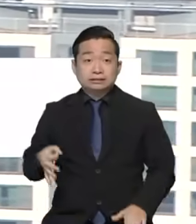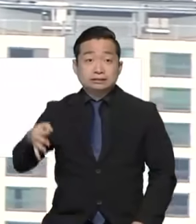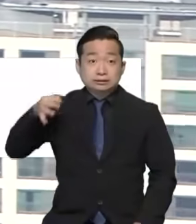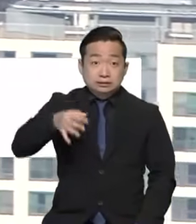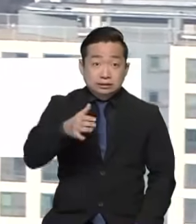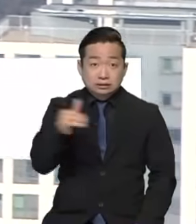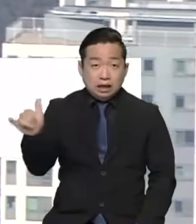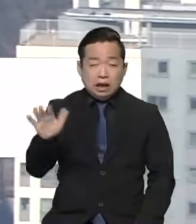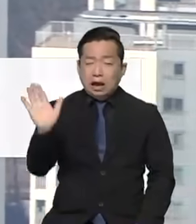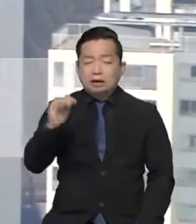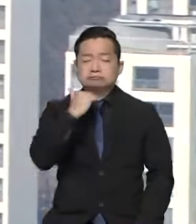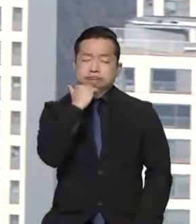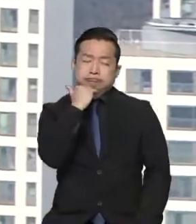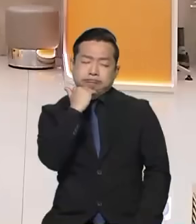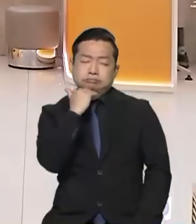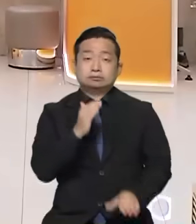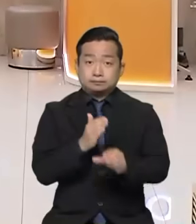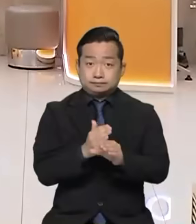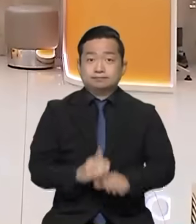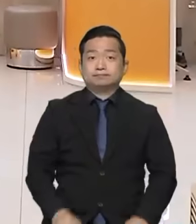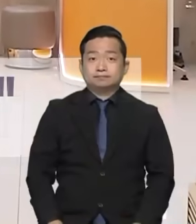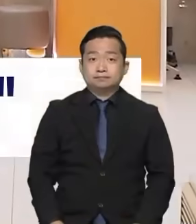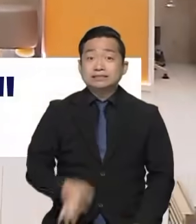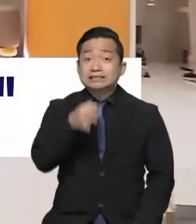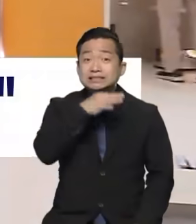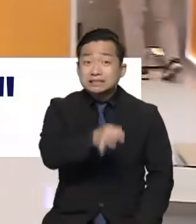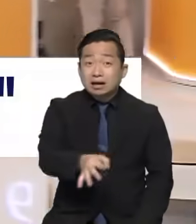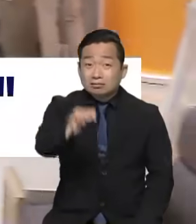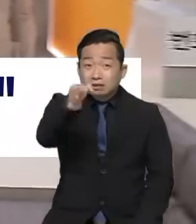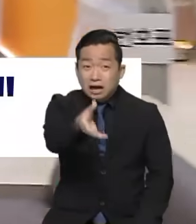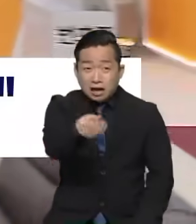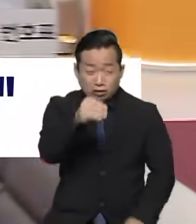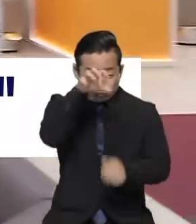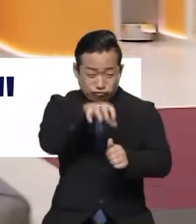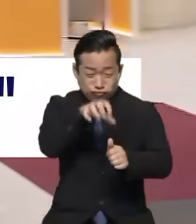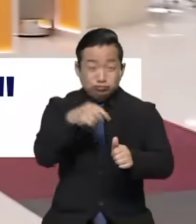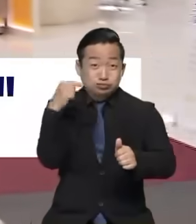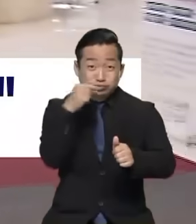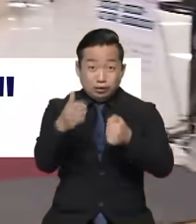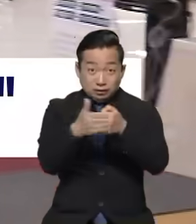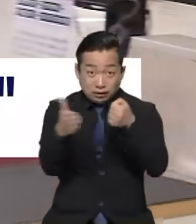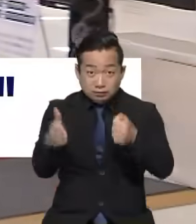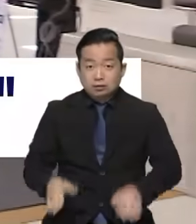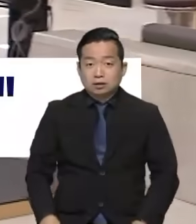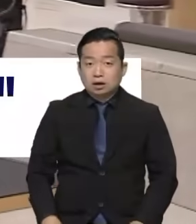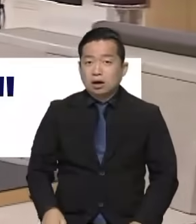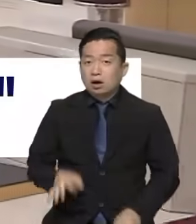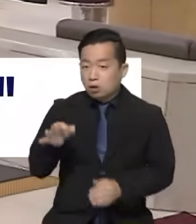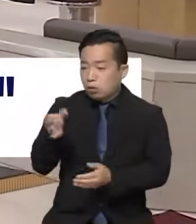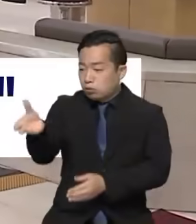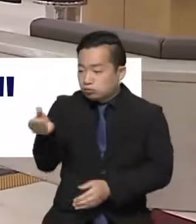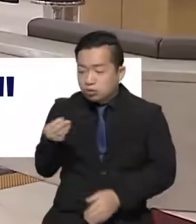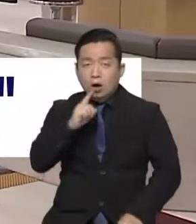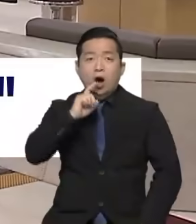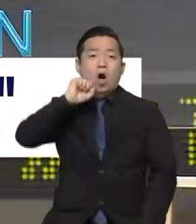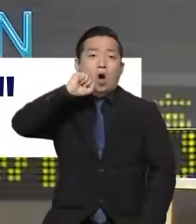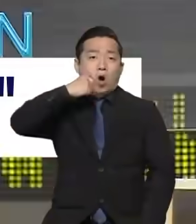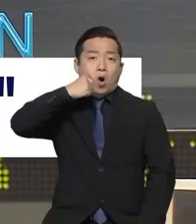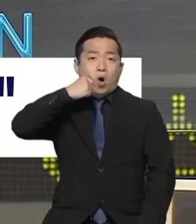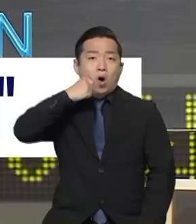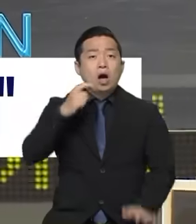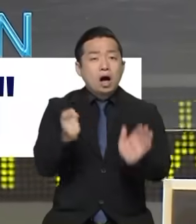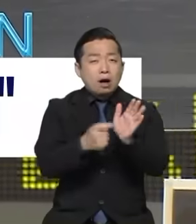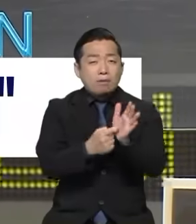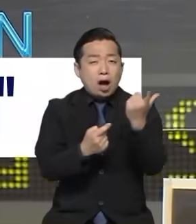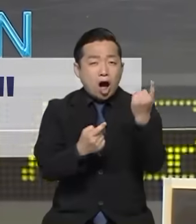사람은 관망하는 분위기입니다. 고금리의 대출 규제까지 강화되니 자금 조달 여력이 떨어져 급매물같이